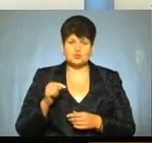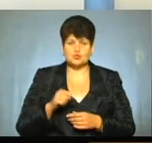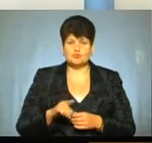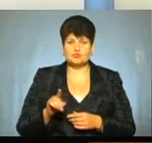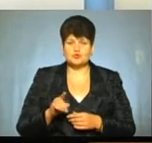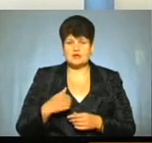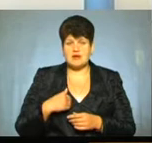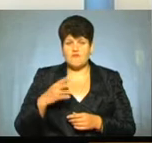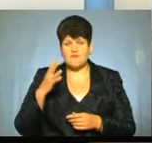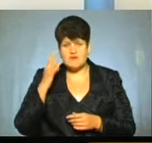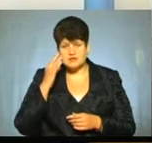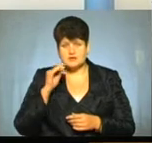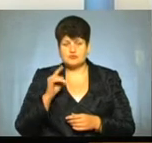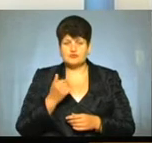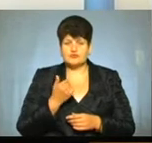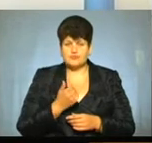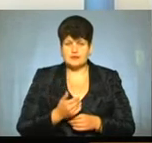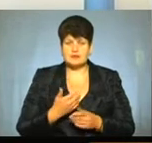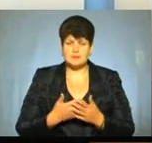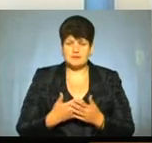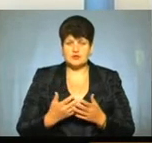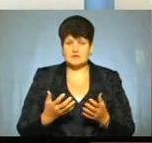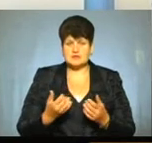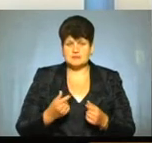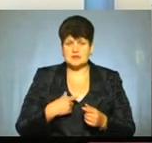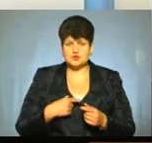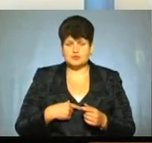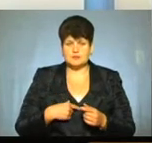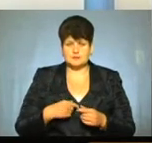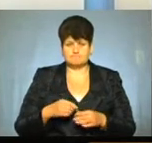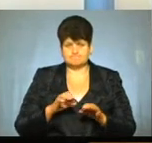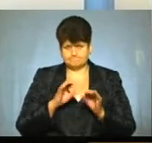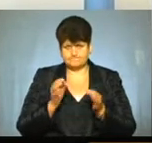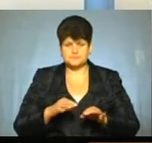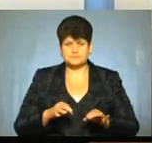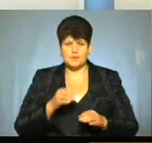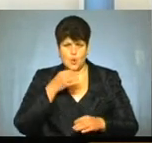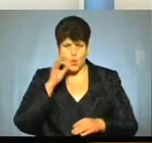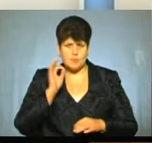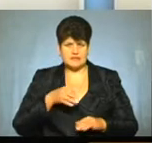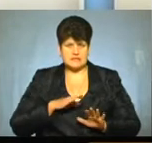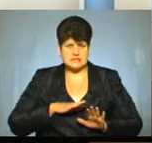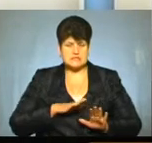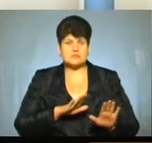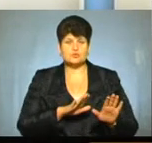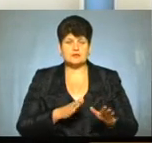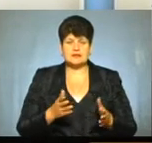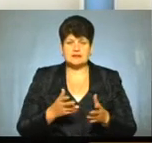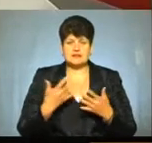Тому що я вважаю, що він напевне собі візьме досить кваліфікованих заступників. Не виключено, що це будуть заступники,